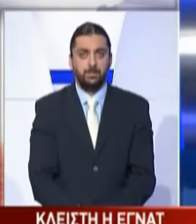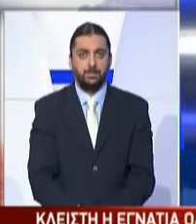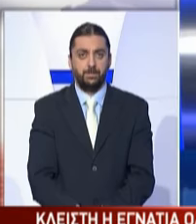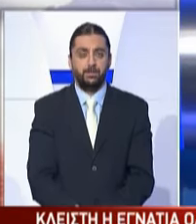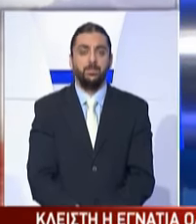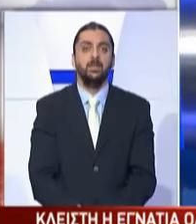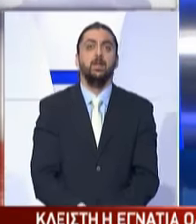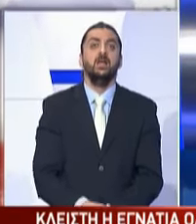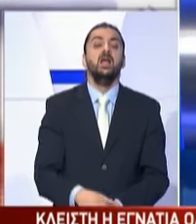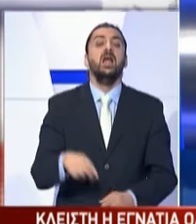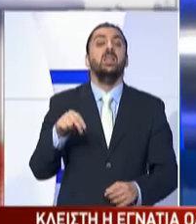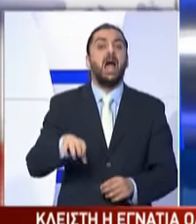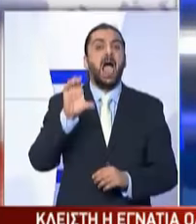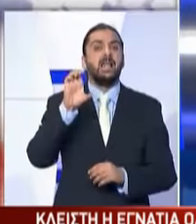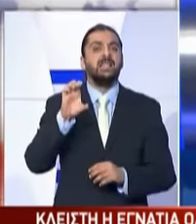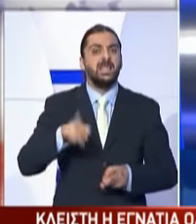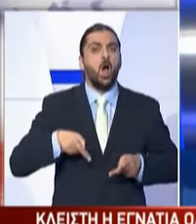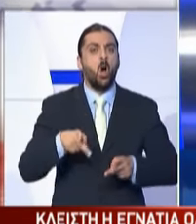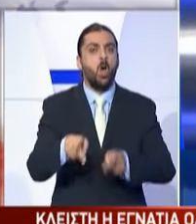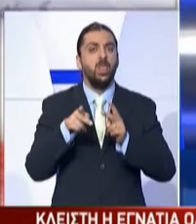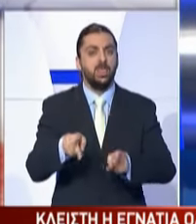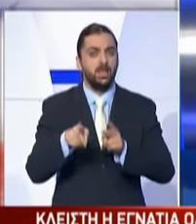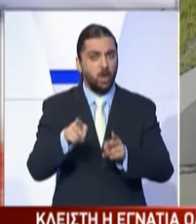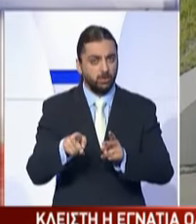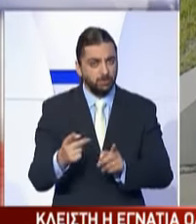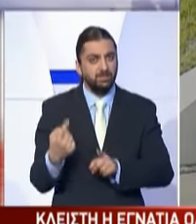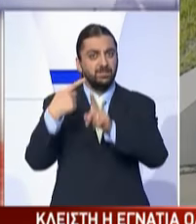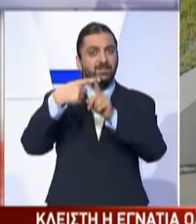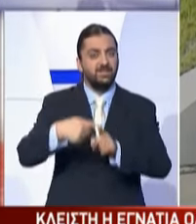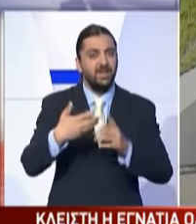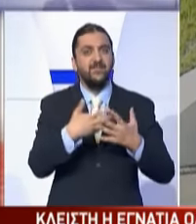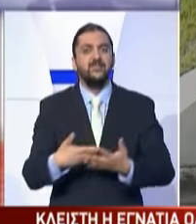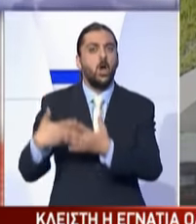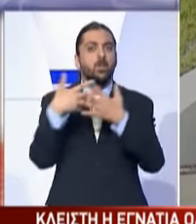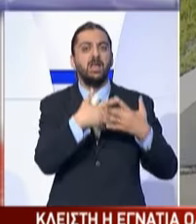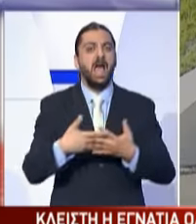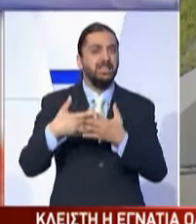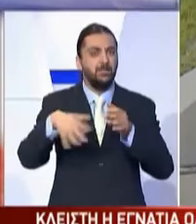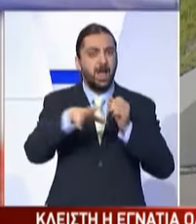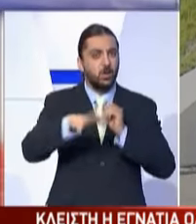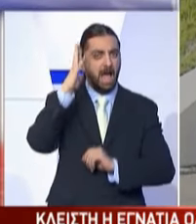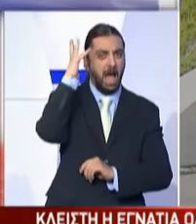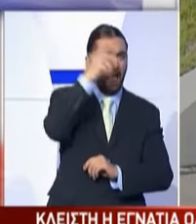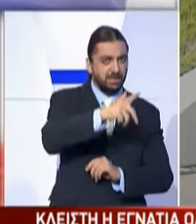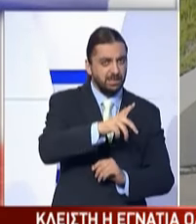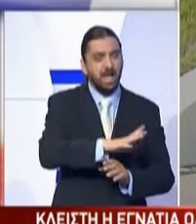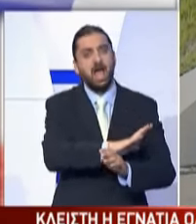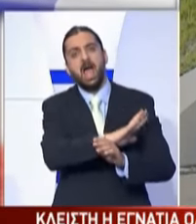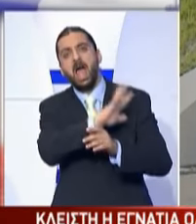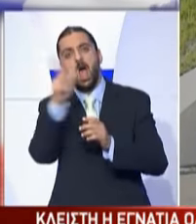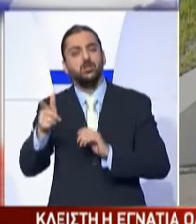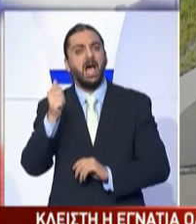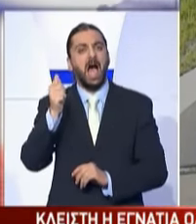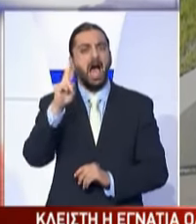Κυκλοφοριακές ρυθμίσεις κατά μήκος της Εγνατίας Οδού από τον ανισόπεδο κόμβο της βιομηχανικής περιοχής Αλεξανδρούπολης μέχρι εκείνον του